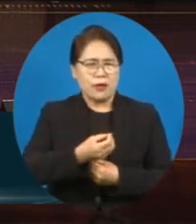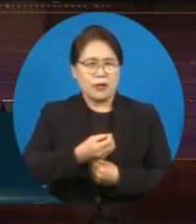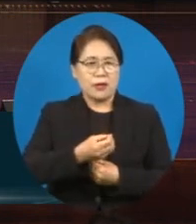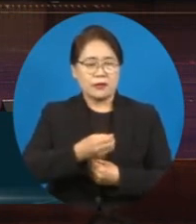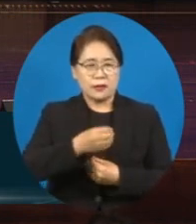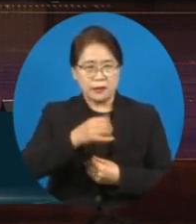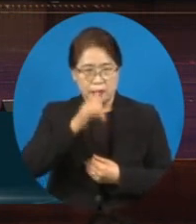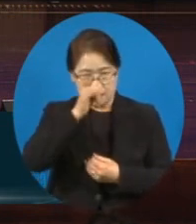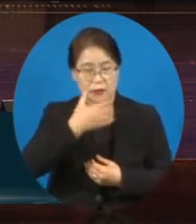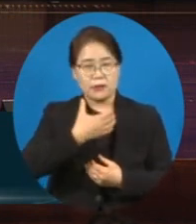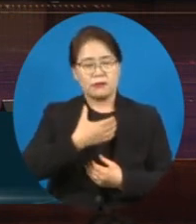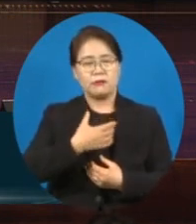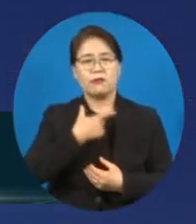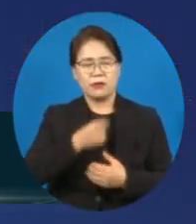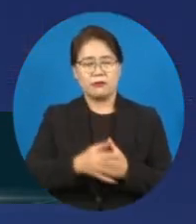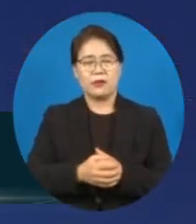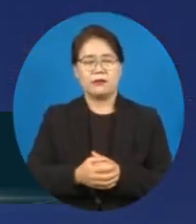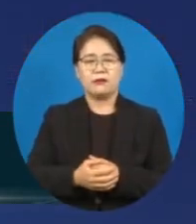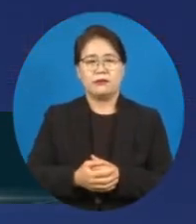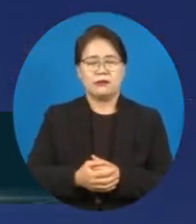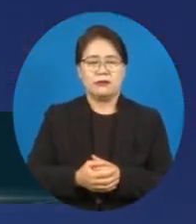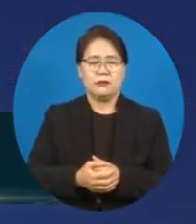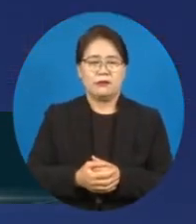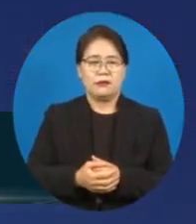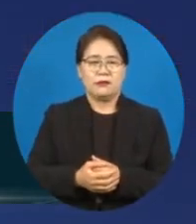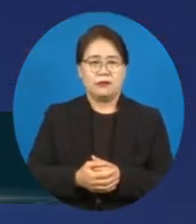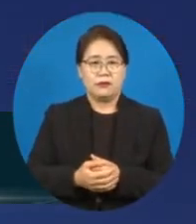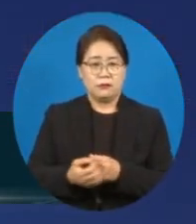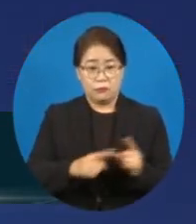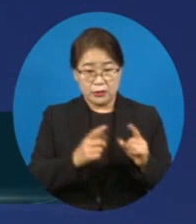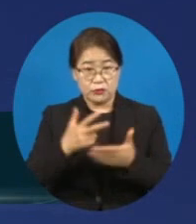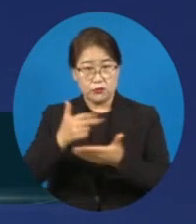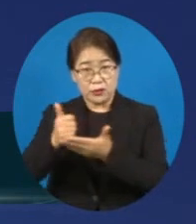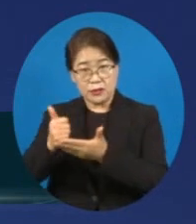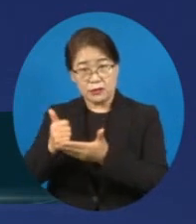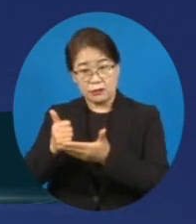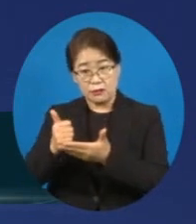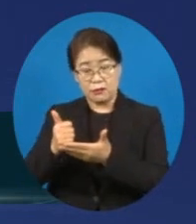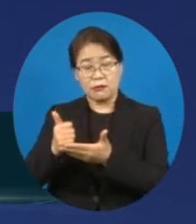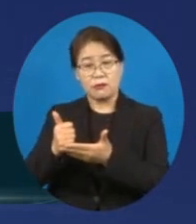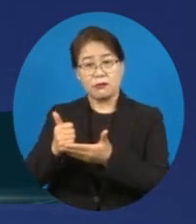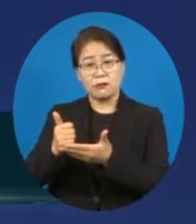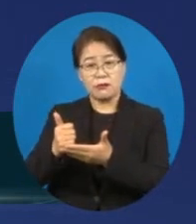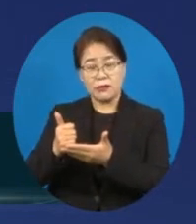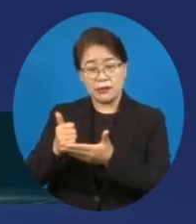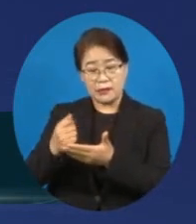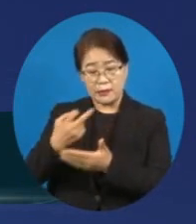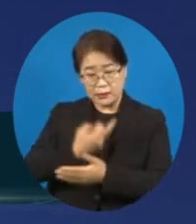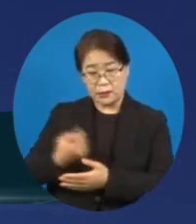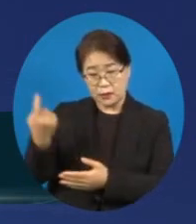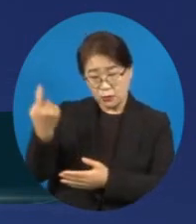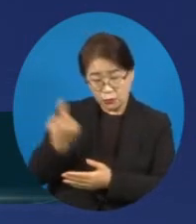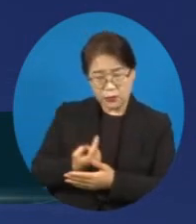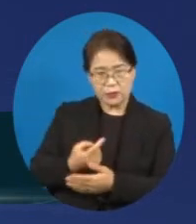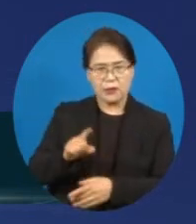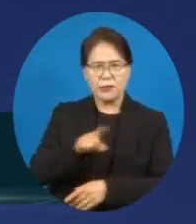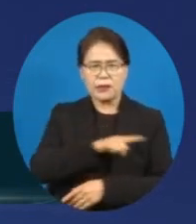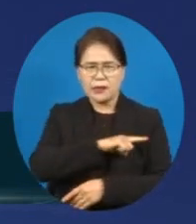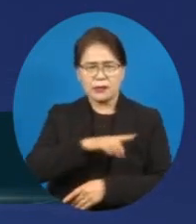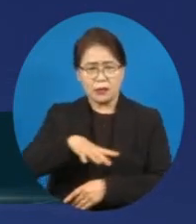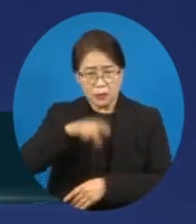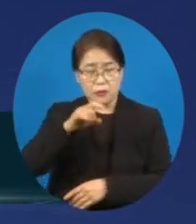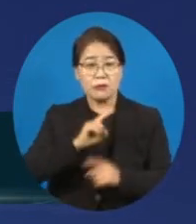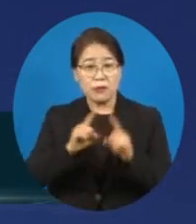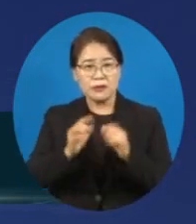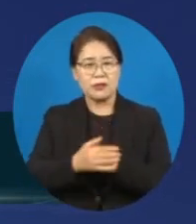있을지어다 부활하신 주님이 제자들을 찾아오셔서 가장 먼저 하신 말씀이 뭐라고요